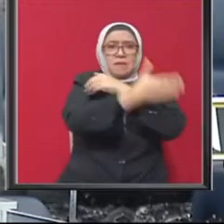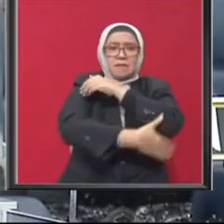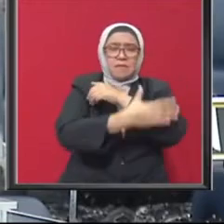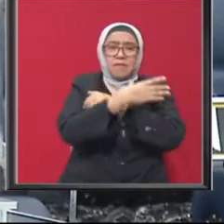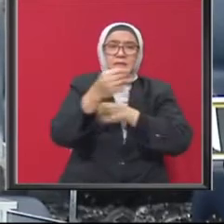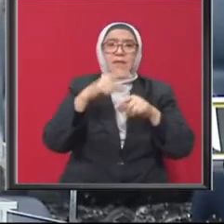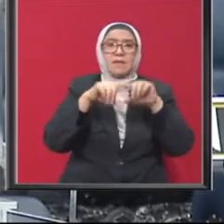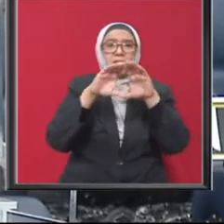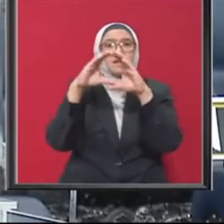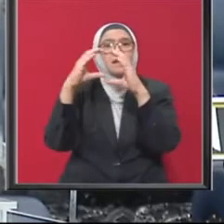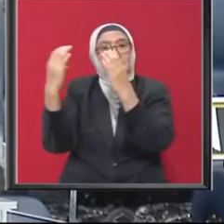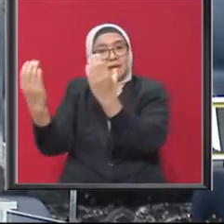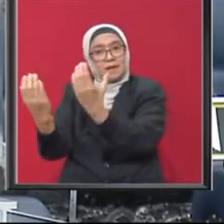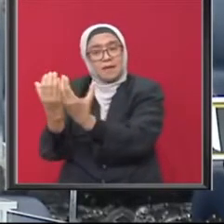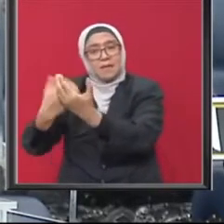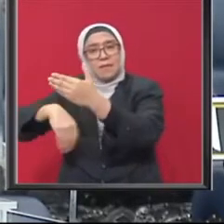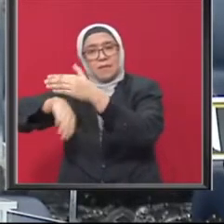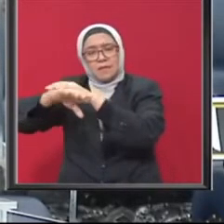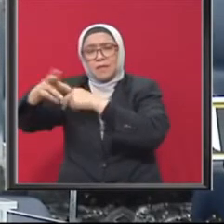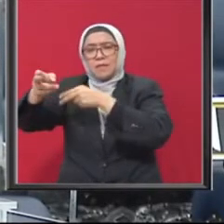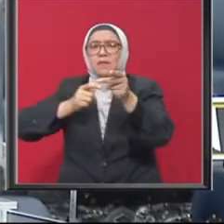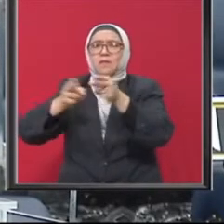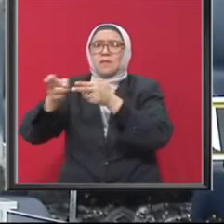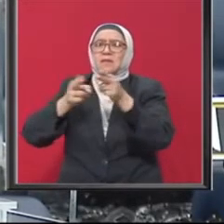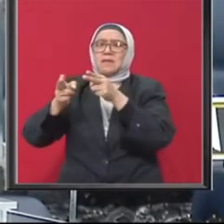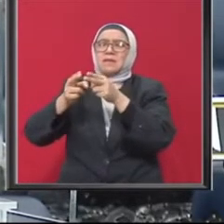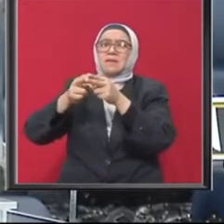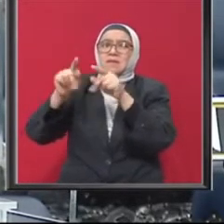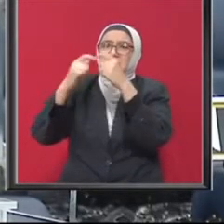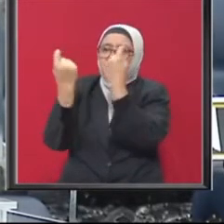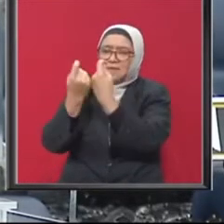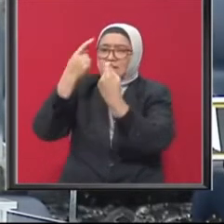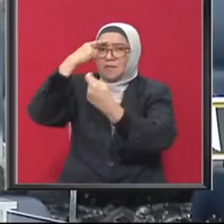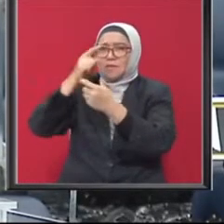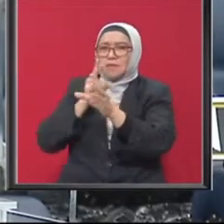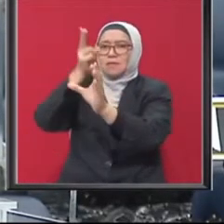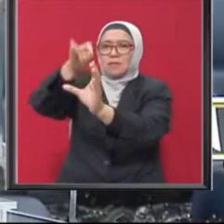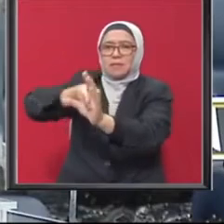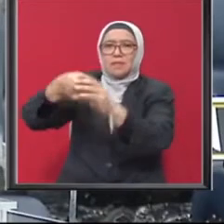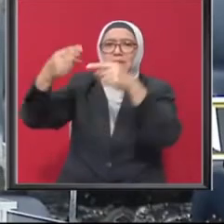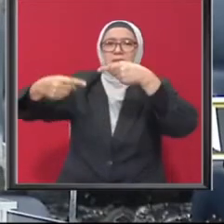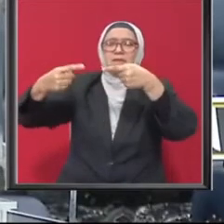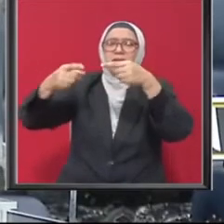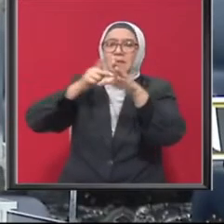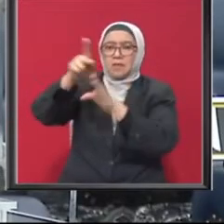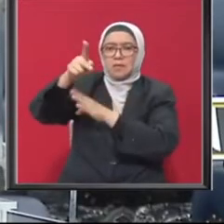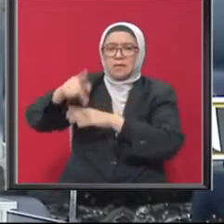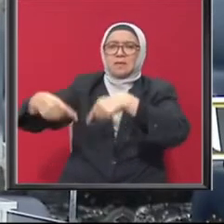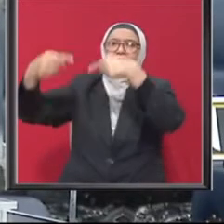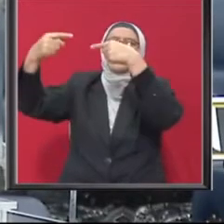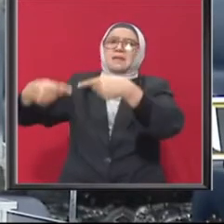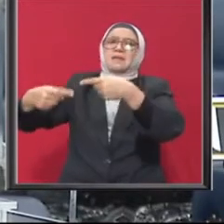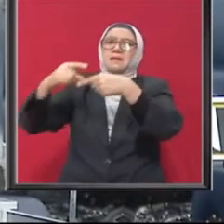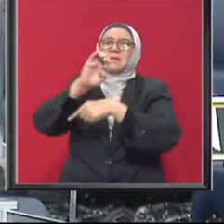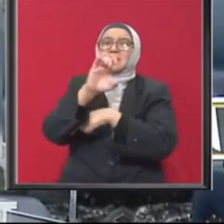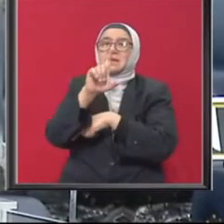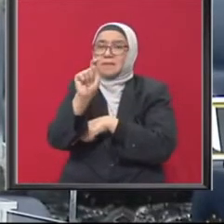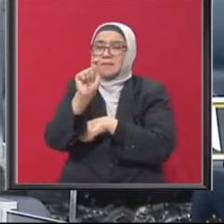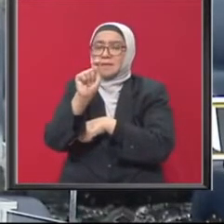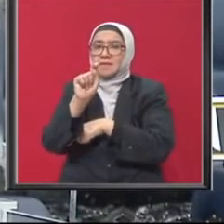menjurus kepada pengurusan pasukan bagi menyertai pertandingan profesional Daniel it's berhubung pesawat steliga